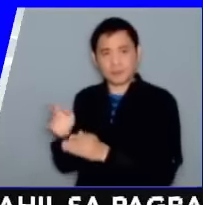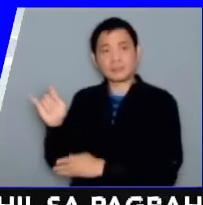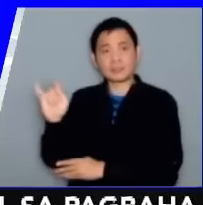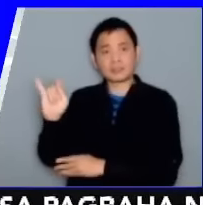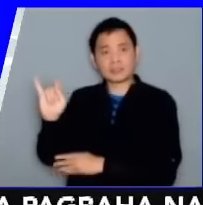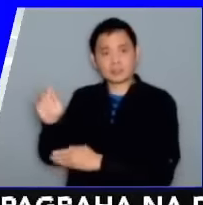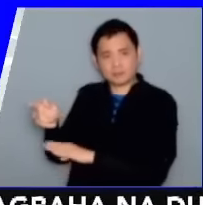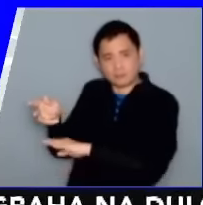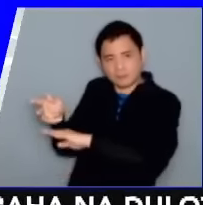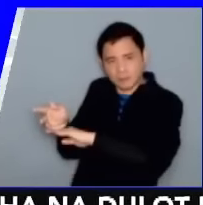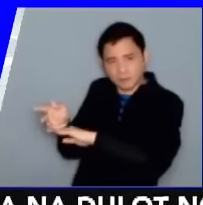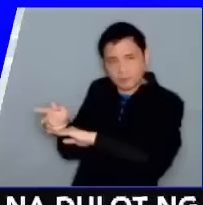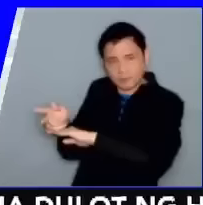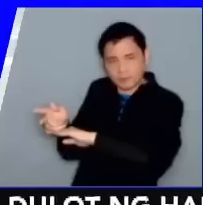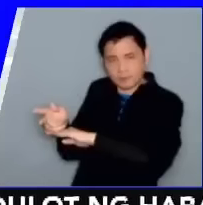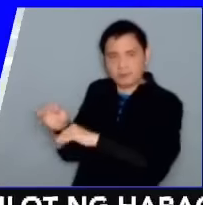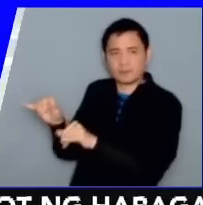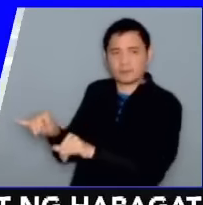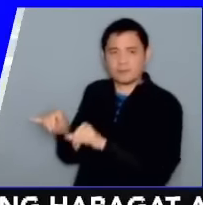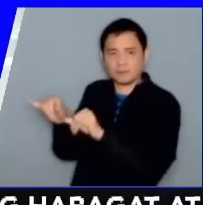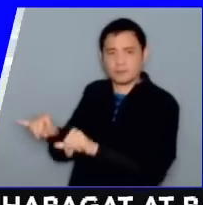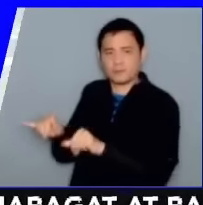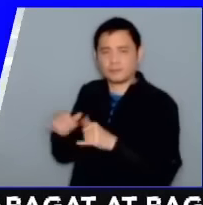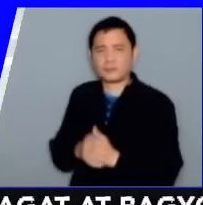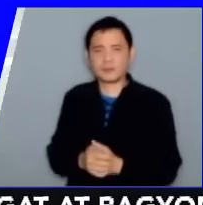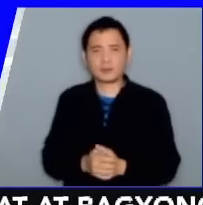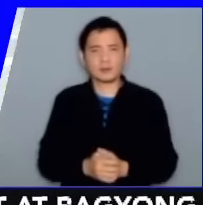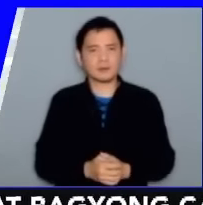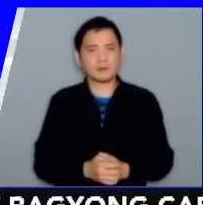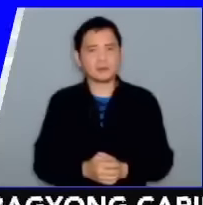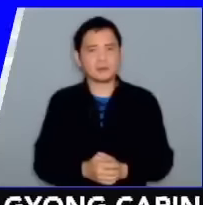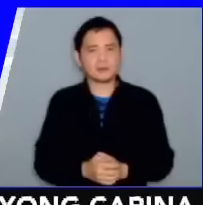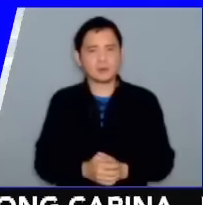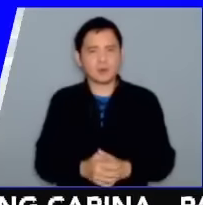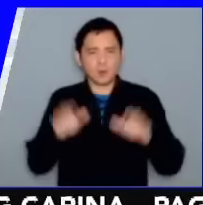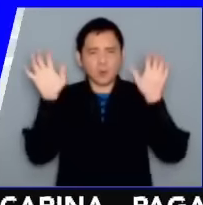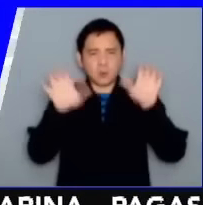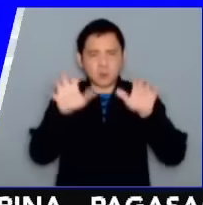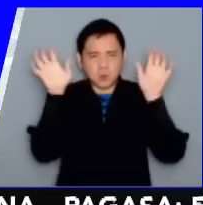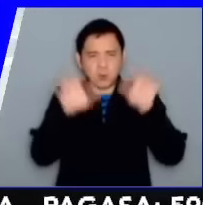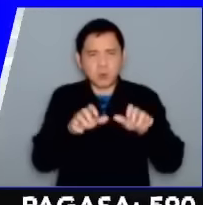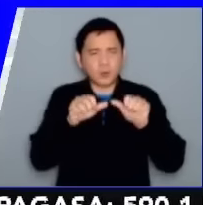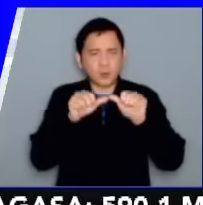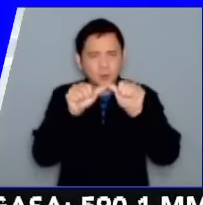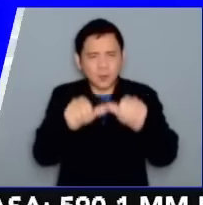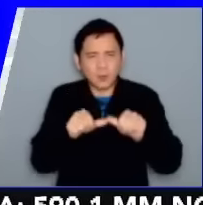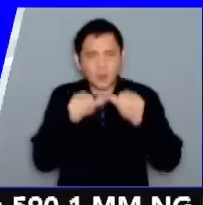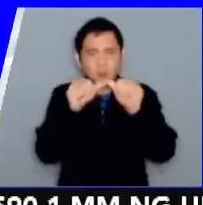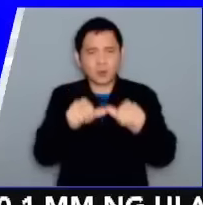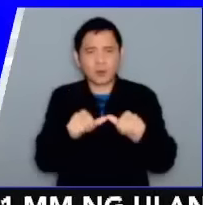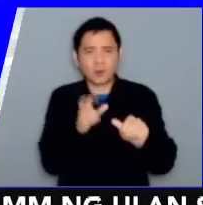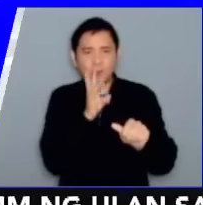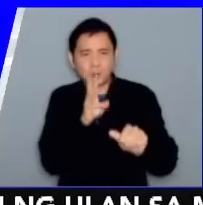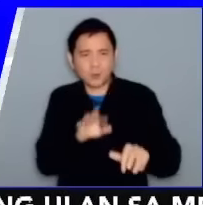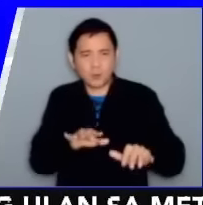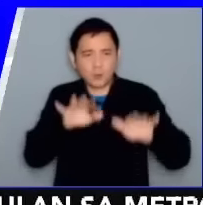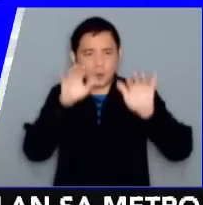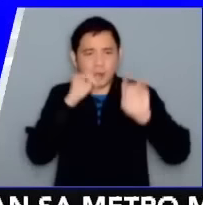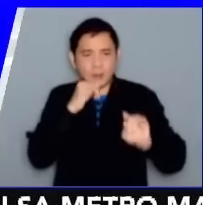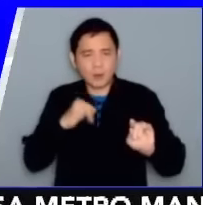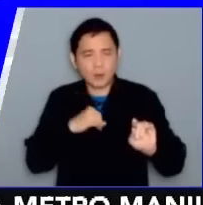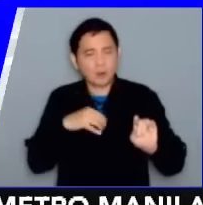sa gilid ng kalsada pero dahil sa malakas at walang tigil na pag-uulan kasabay ng mabilis na pagtaas ng tubig baha eh Ito na